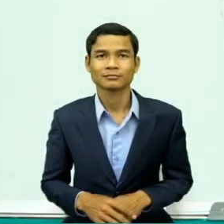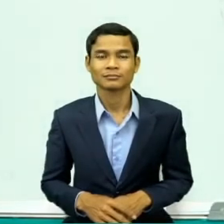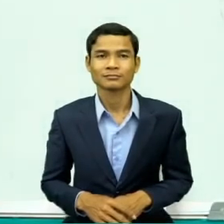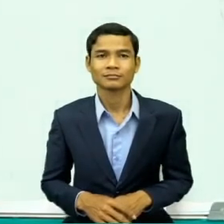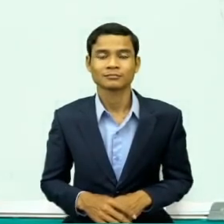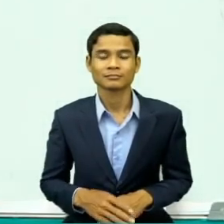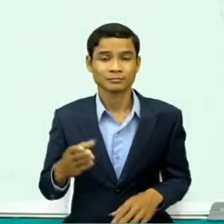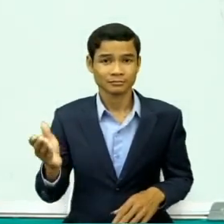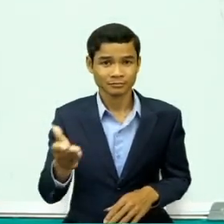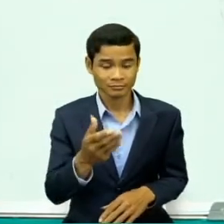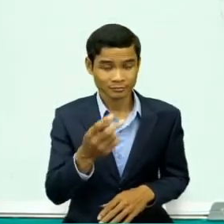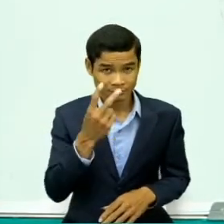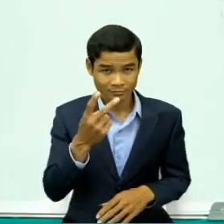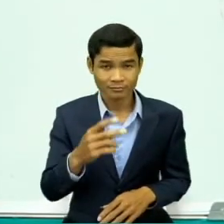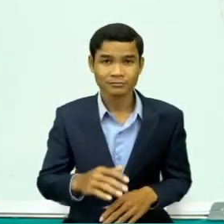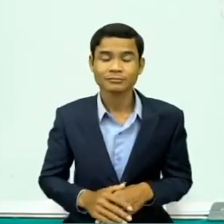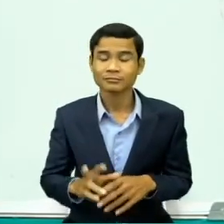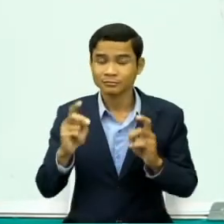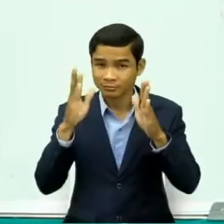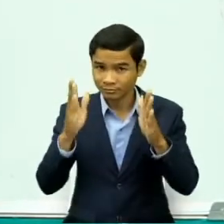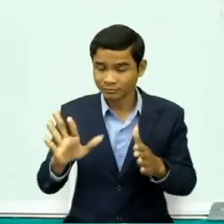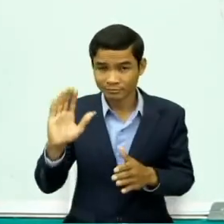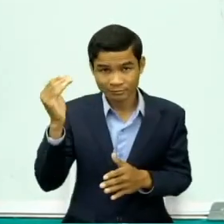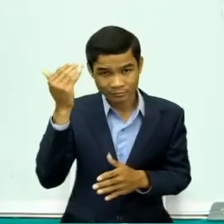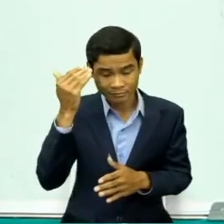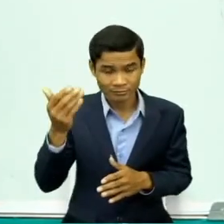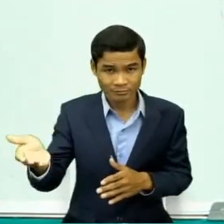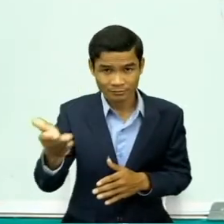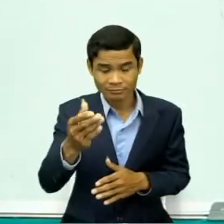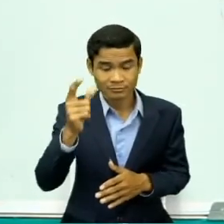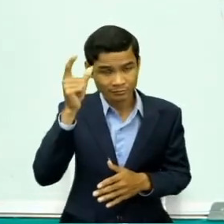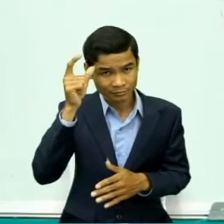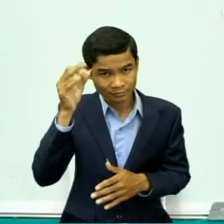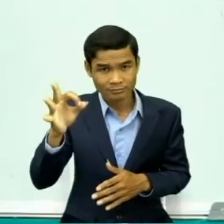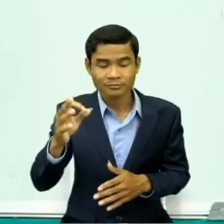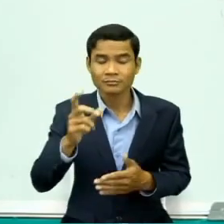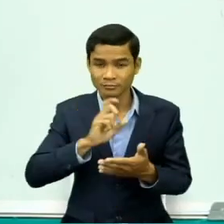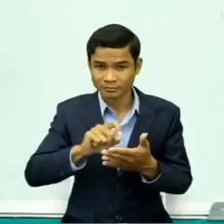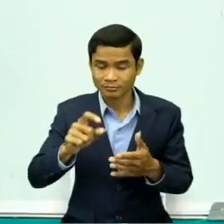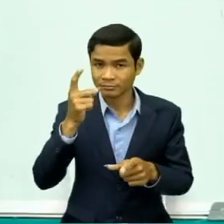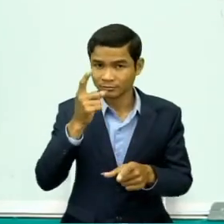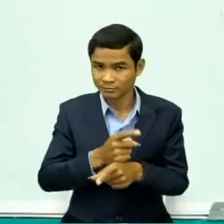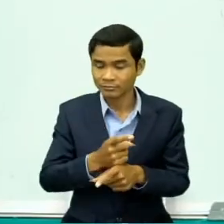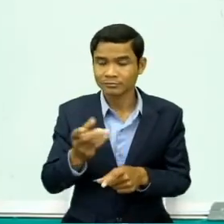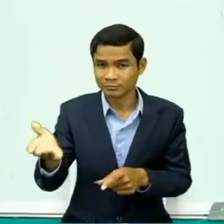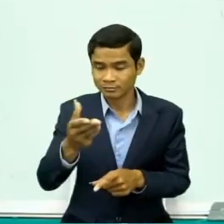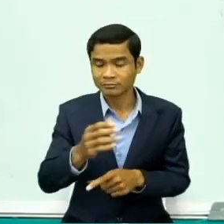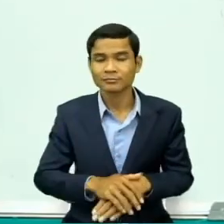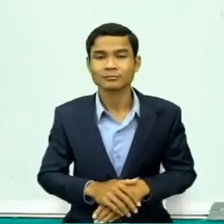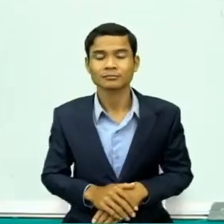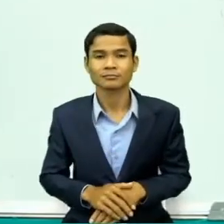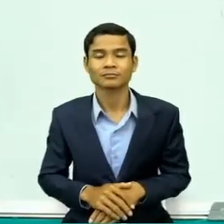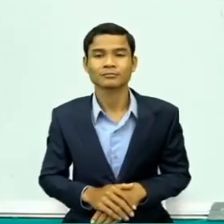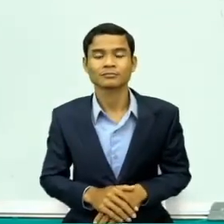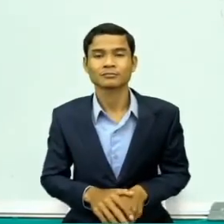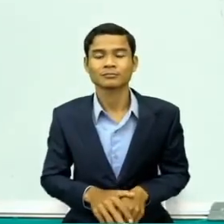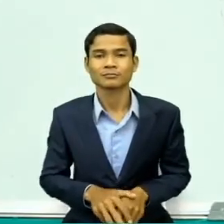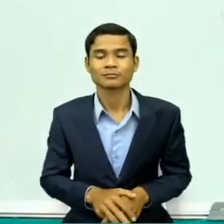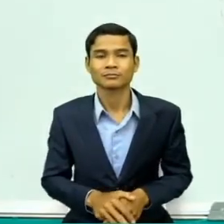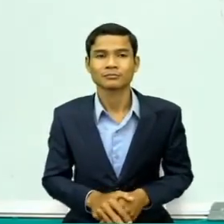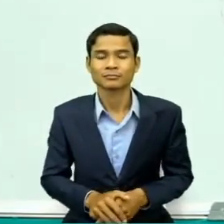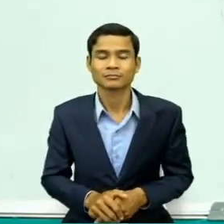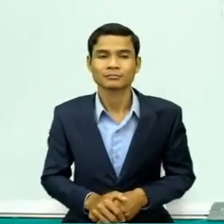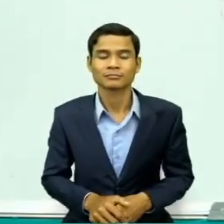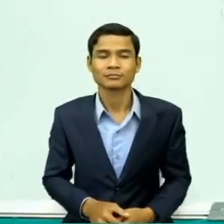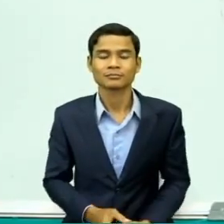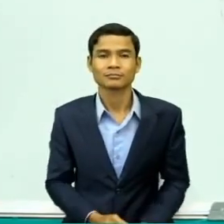chà con tìm toàn mới con nè cứ dừng khâm đang chưa chia tha con rộp bằng nè cứu bắt chia sẽ bán cực cực nìa chà